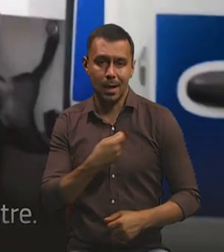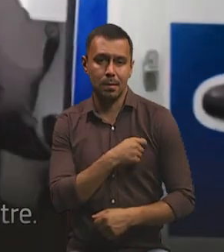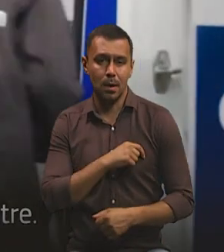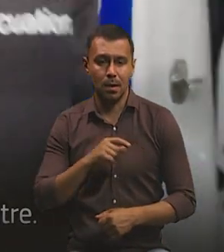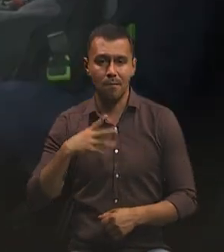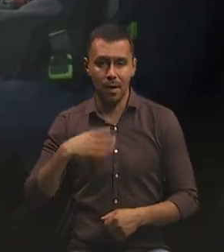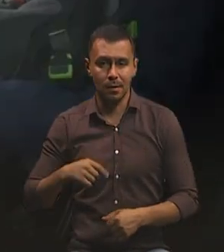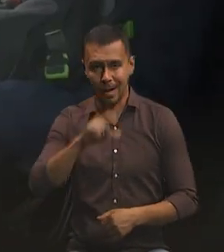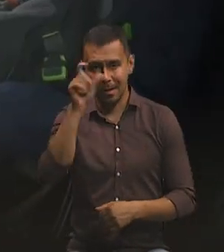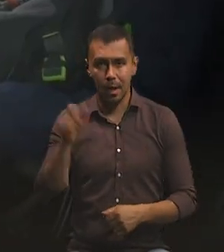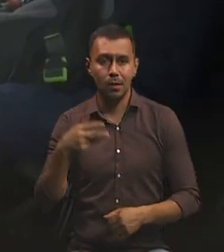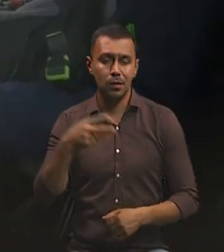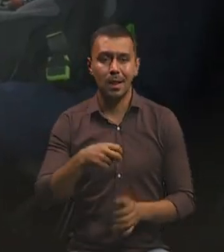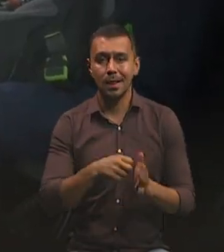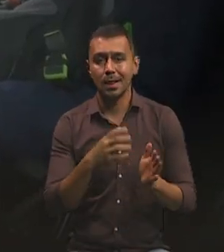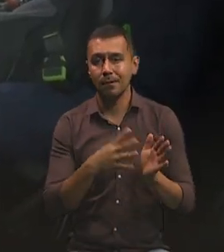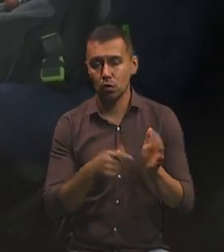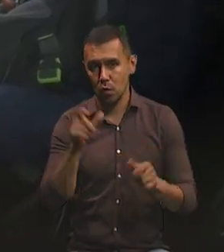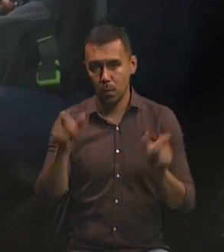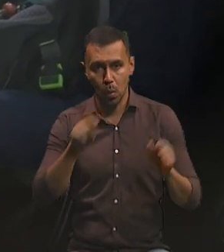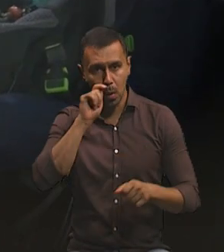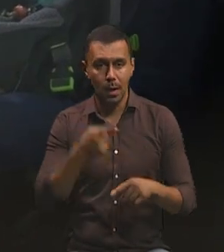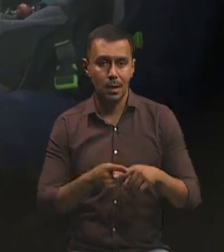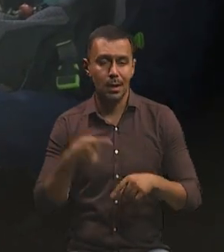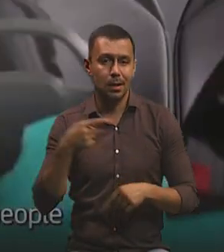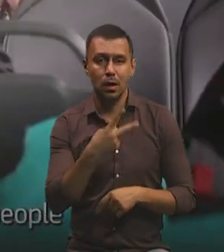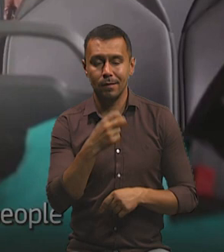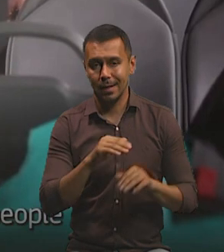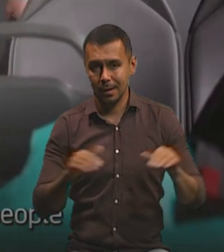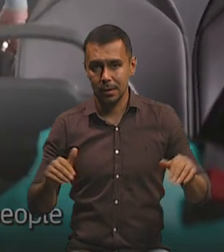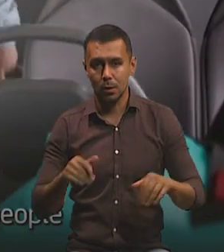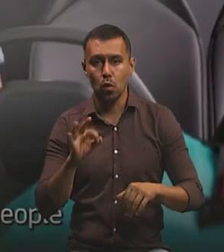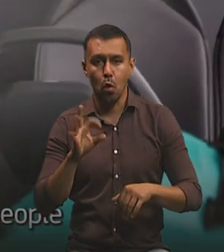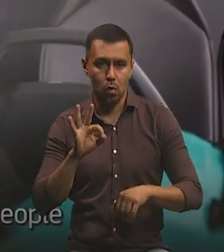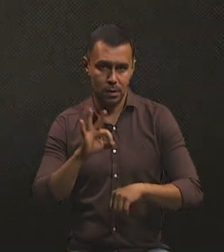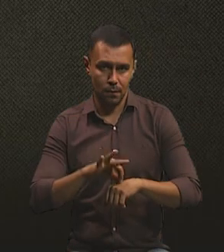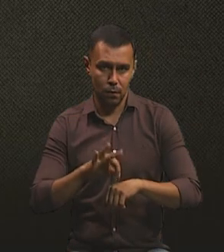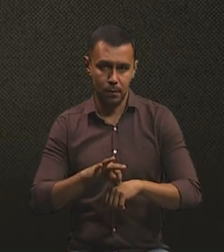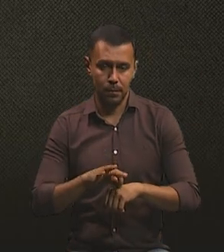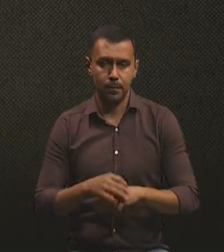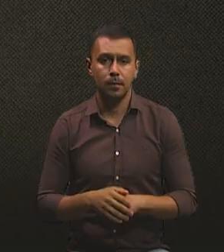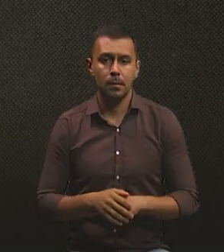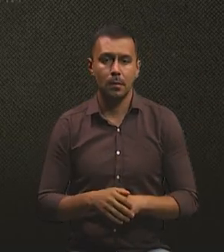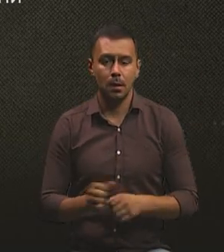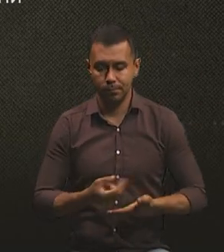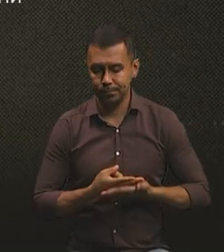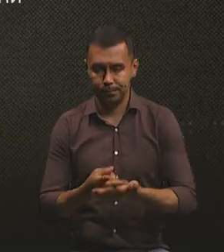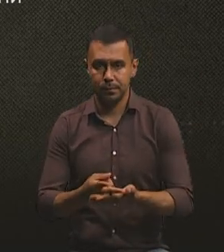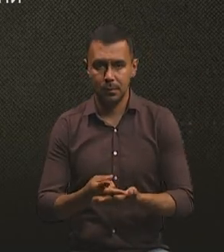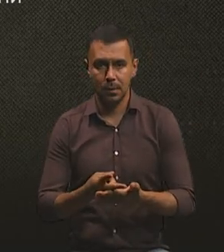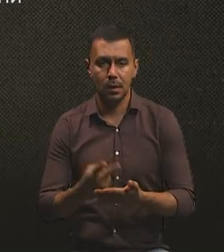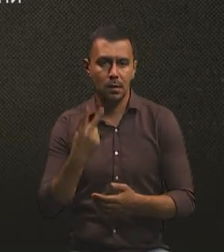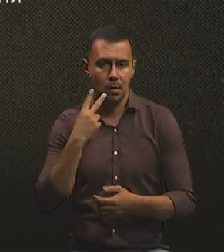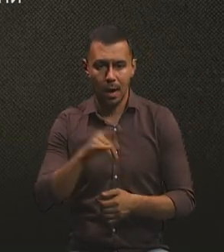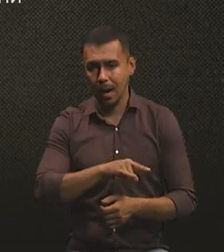та Італію 2900 громадян України. Це і 1200 дітей з онкологічними захворюваннями. Евакуюємо зазвичай літаком,